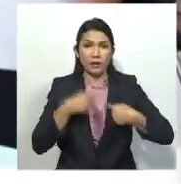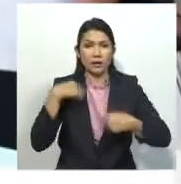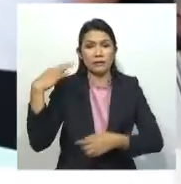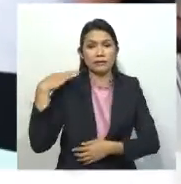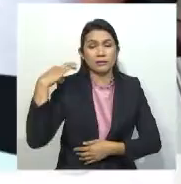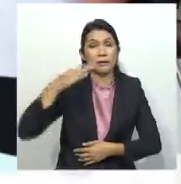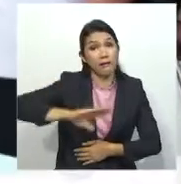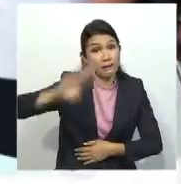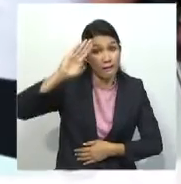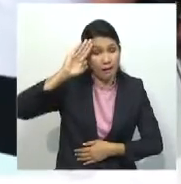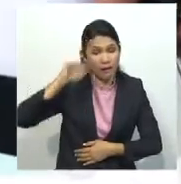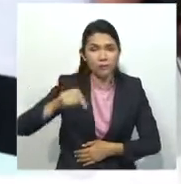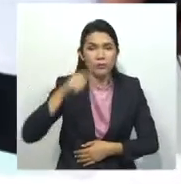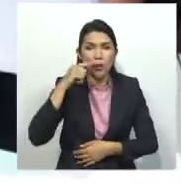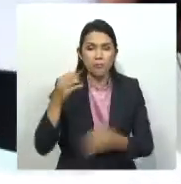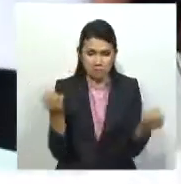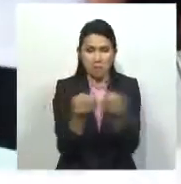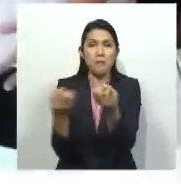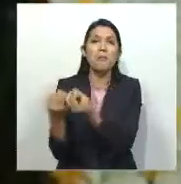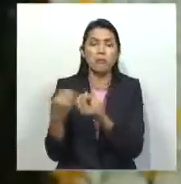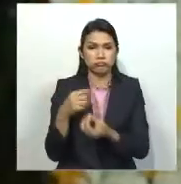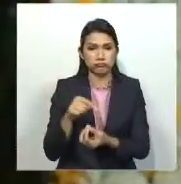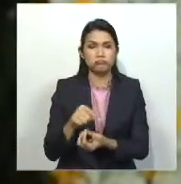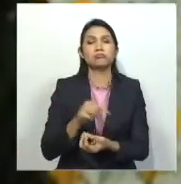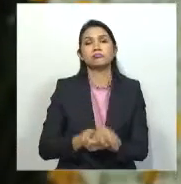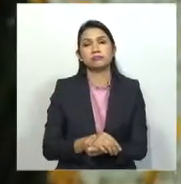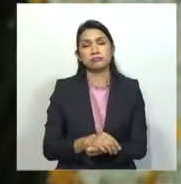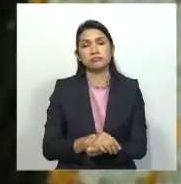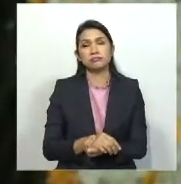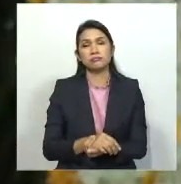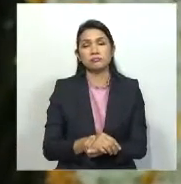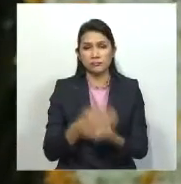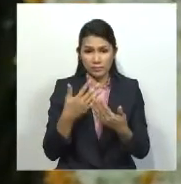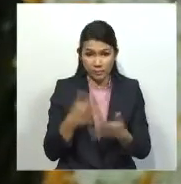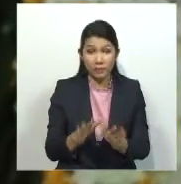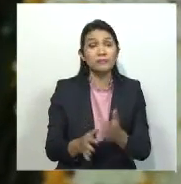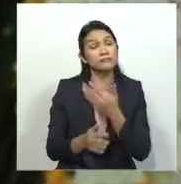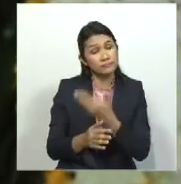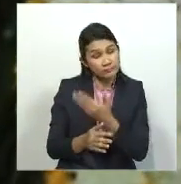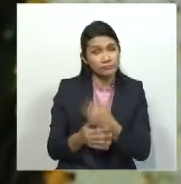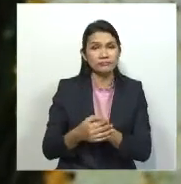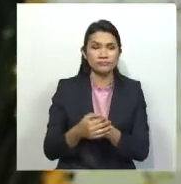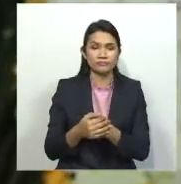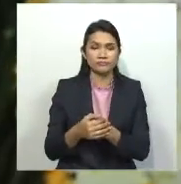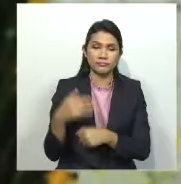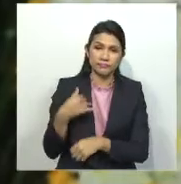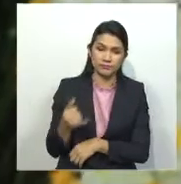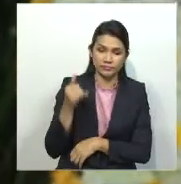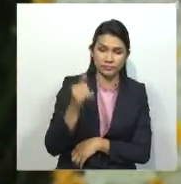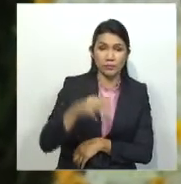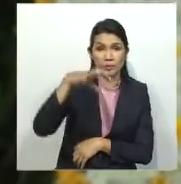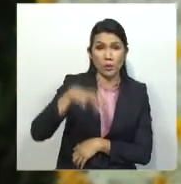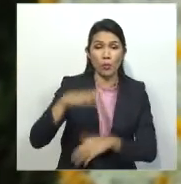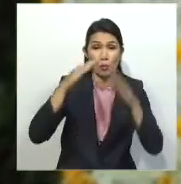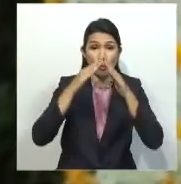านที่ได้รับบาดเจ็บจากเหตุการณ์ดังกล่าวด้วยนะครับจากนั้นท่านผบ.ทบ.นะครับเดินทางไปที่วัด